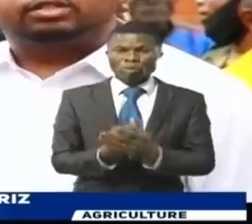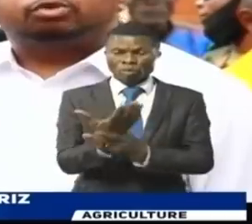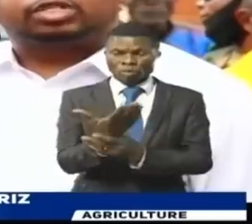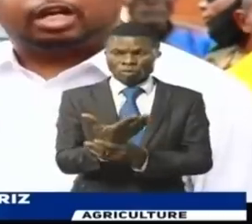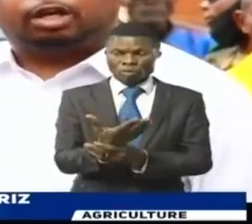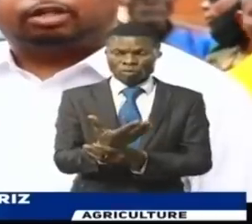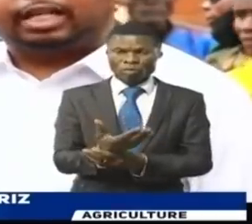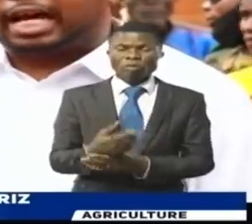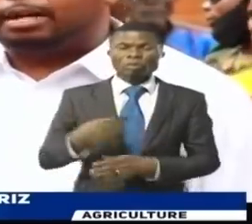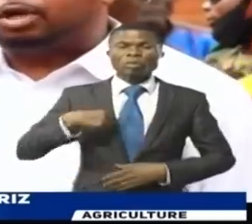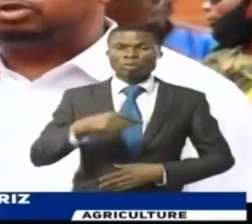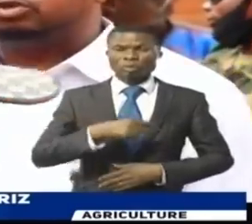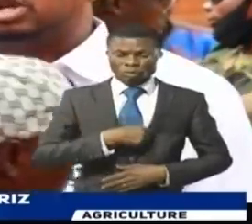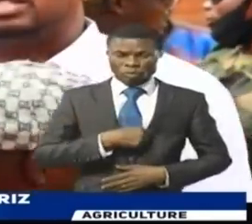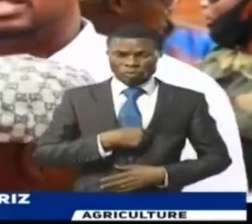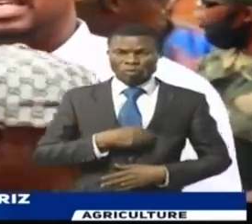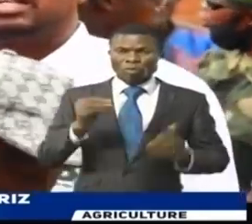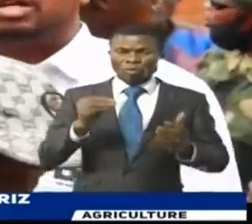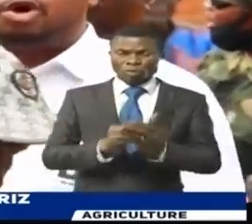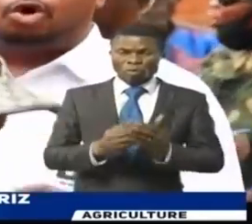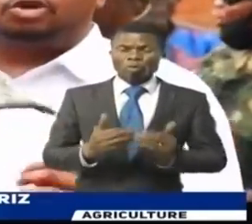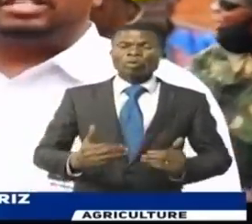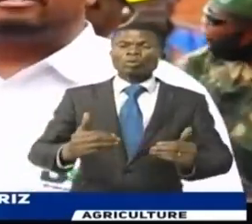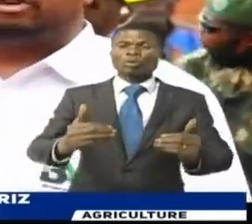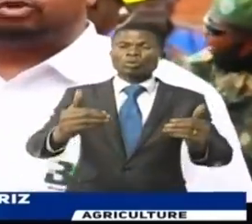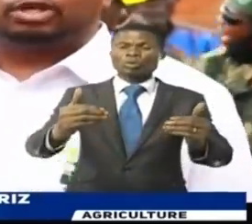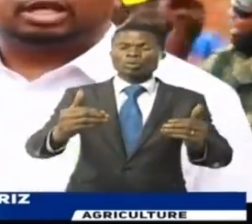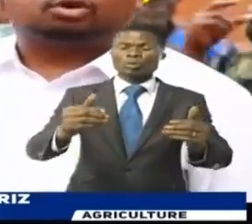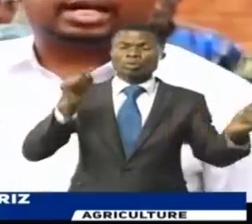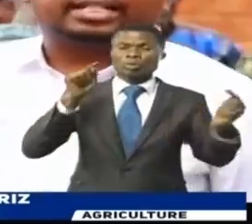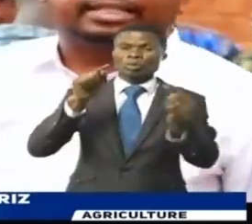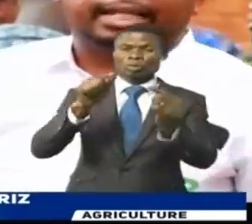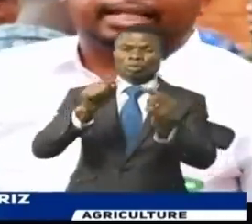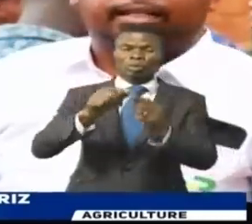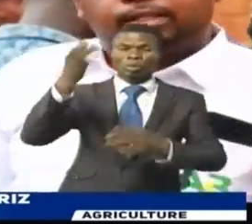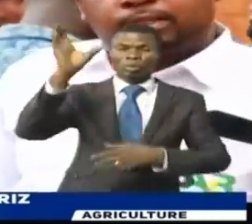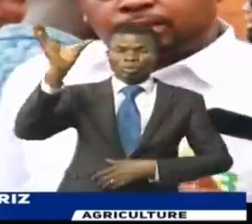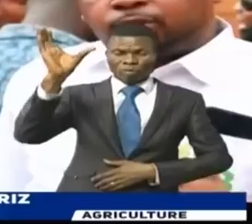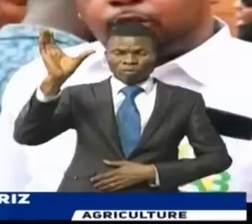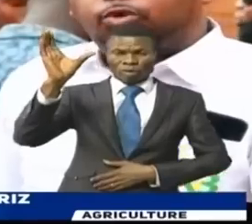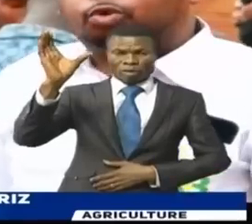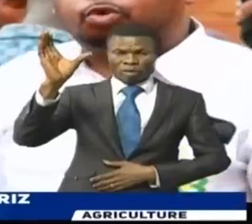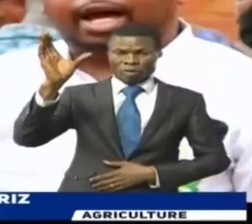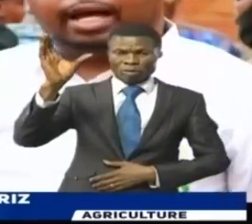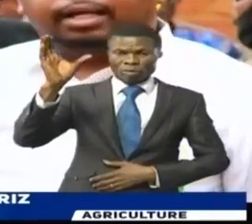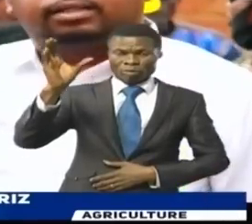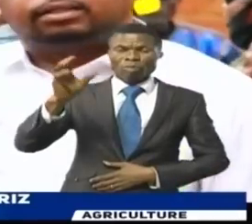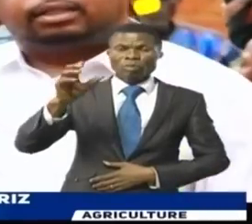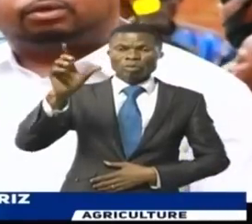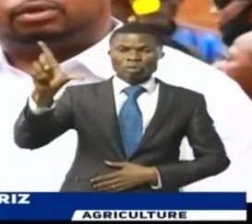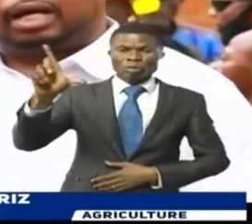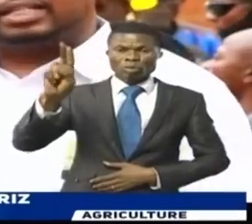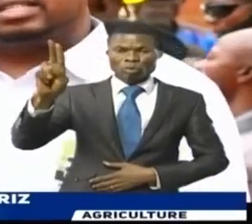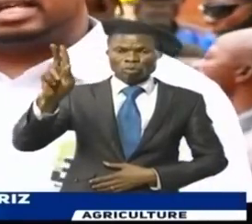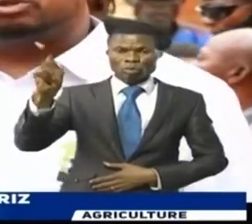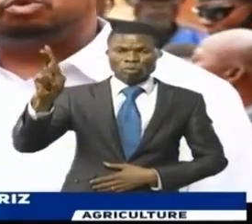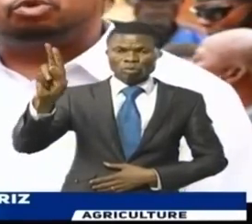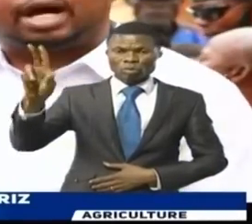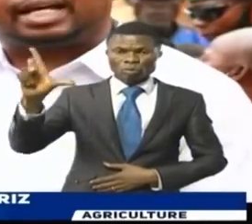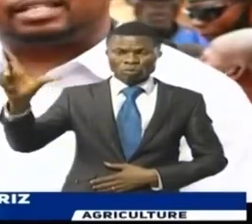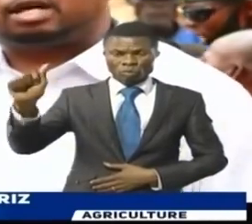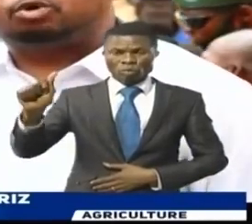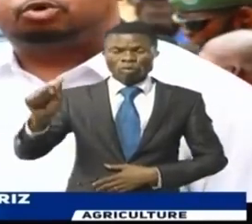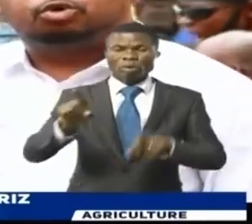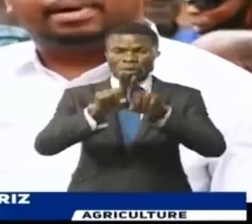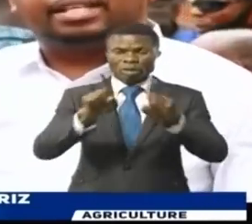Kouli, nous allons également nous lancer au niveau de la localité de Lukula, à Kisantu,